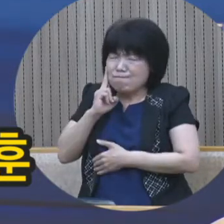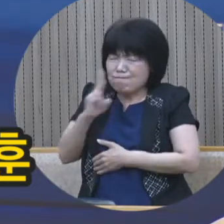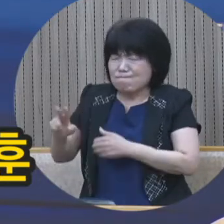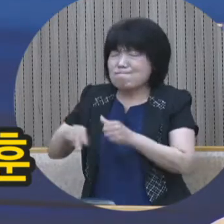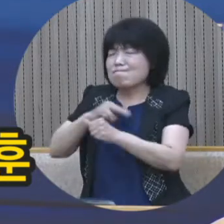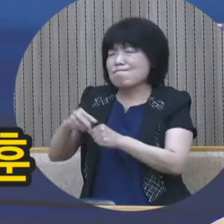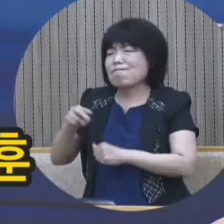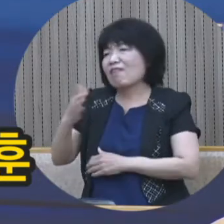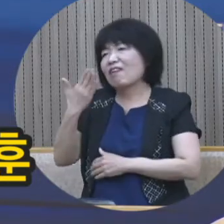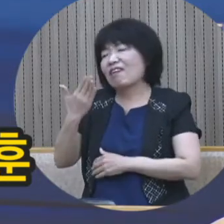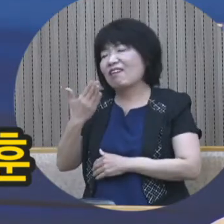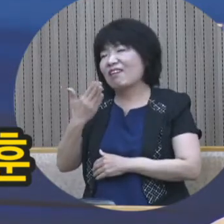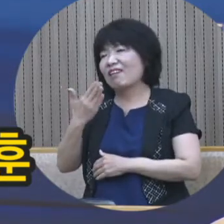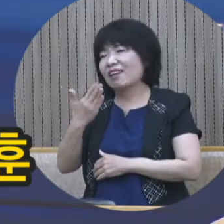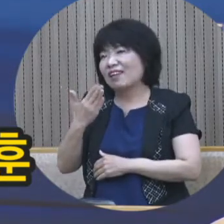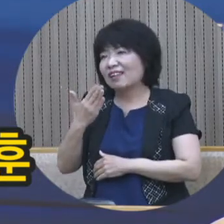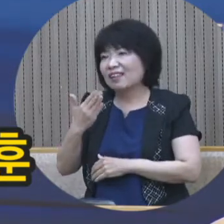된 거예요.